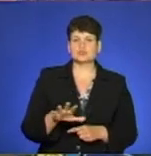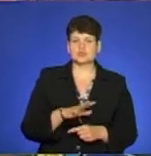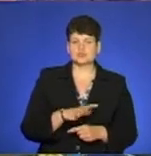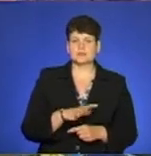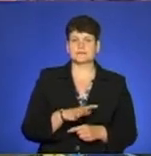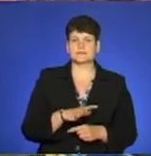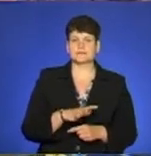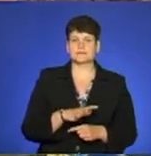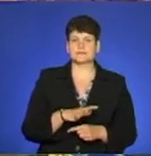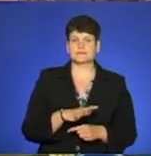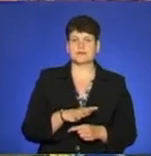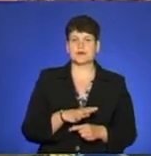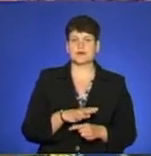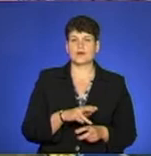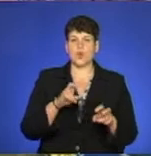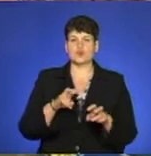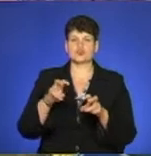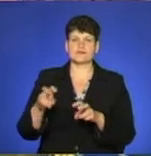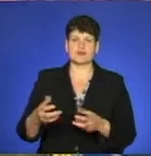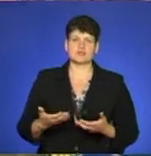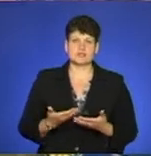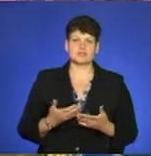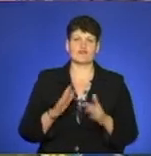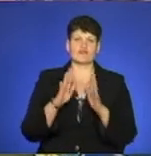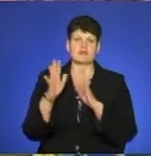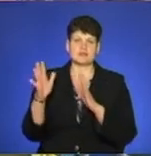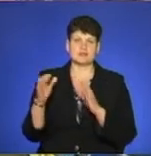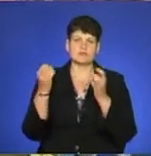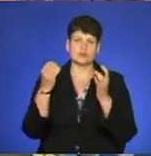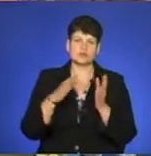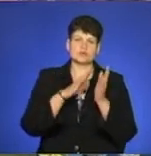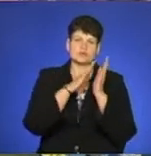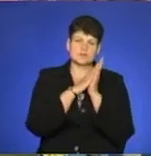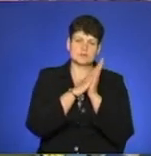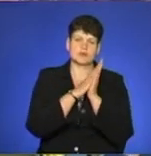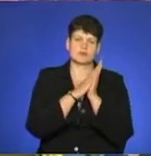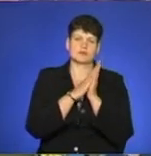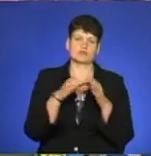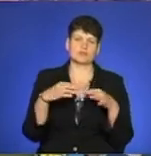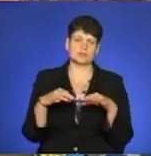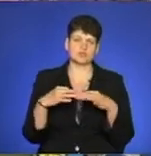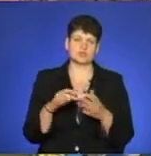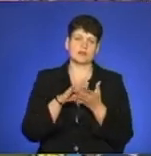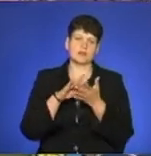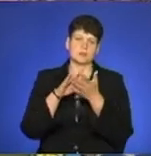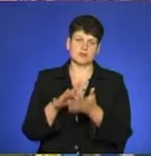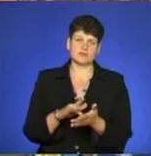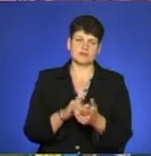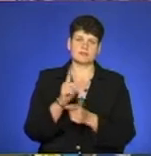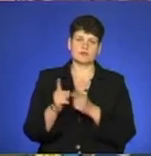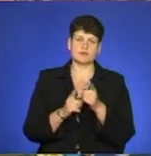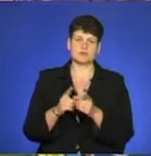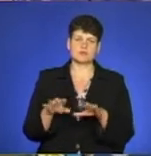це було кочеває життя, як то кажуть, в лісі. Хлопці спали просто на снарядах в тягачах, мандрували, змінювали